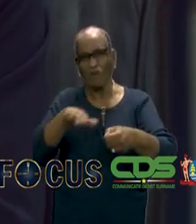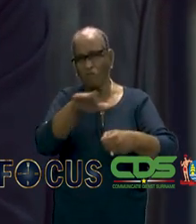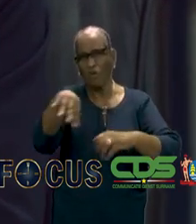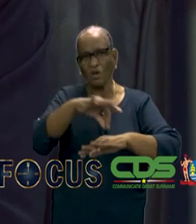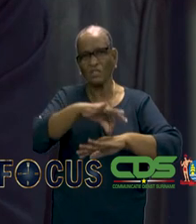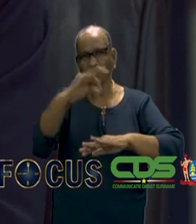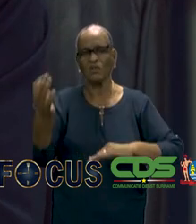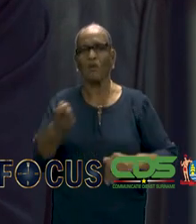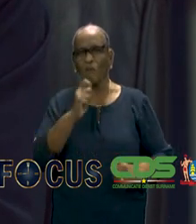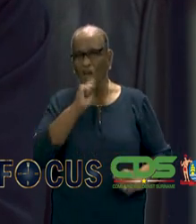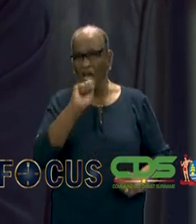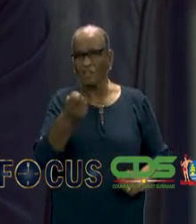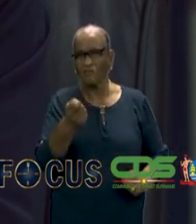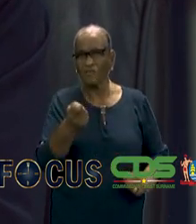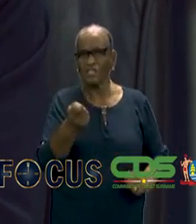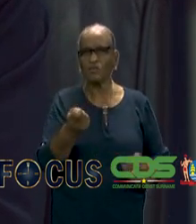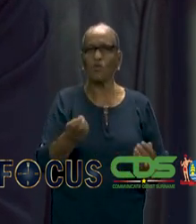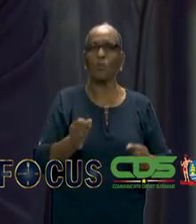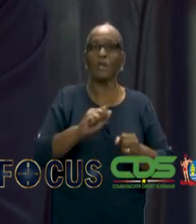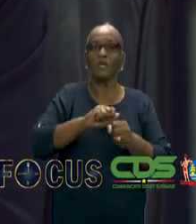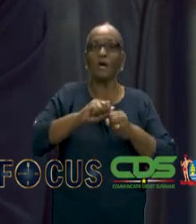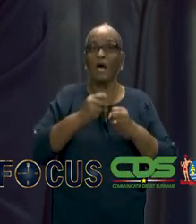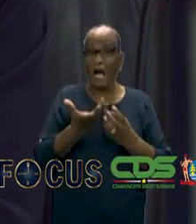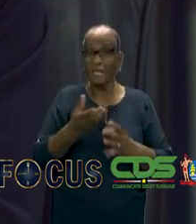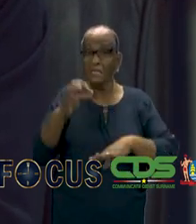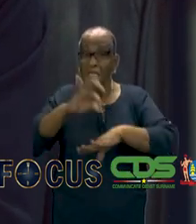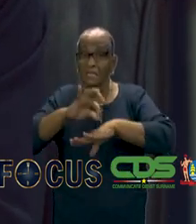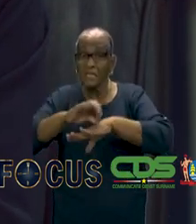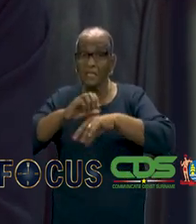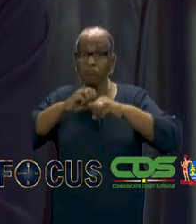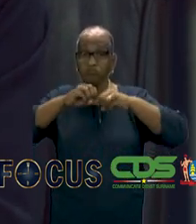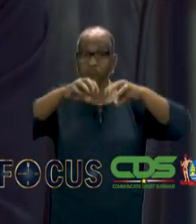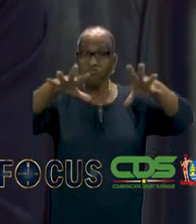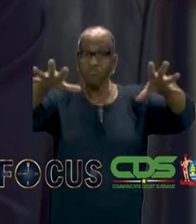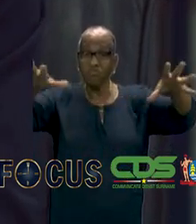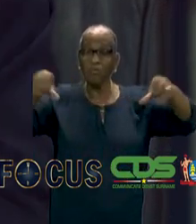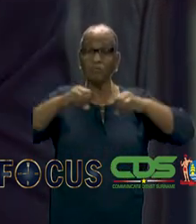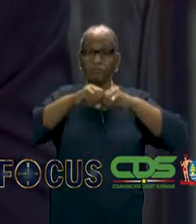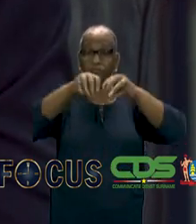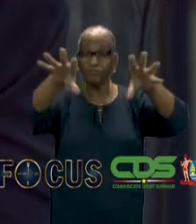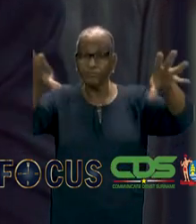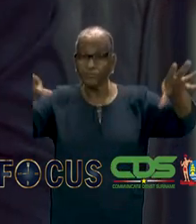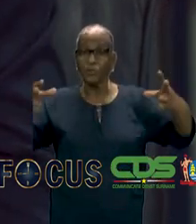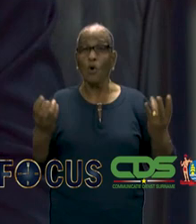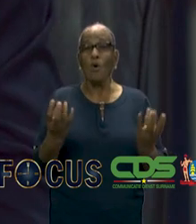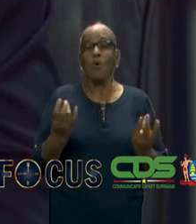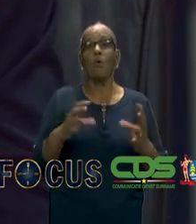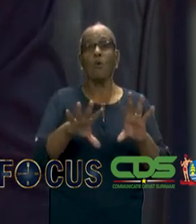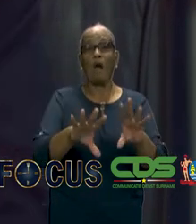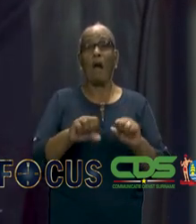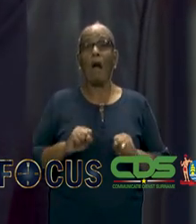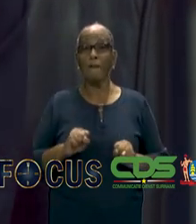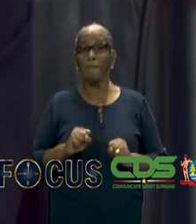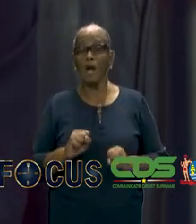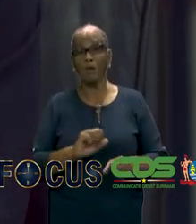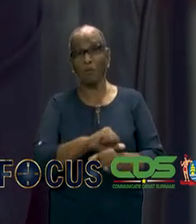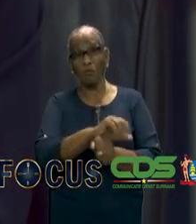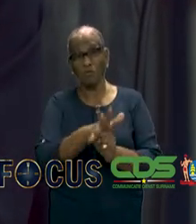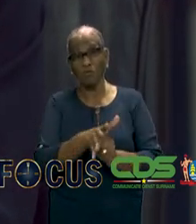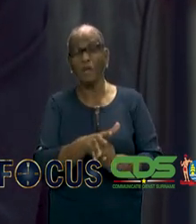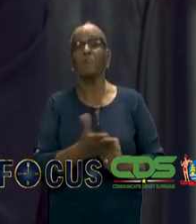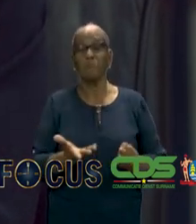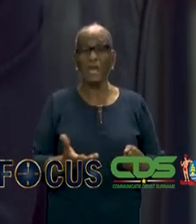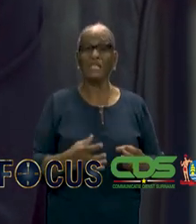Nederlandse regering op het gebied van de epidemiologische situatie met betrekking tot COVID-19. Er is ook kennis gemaakt met het Outbreak Management Team in